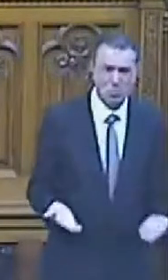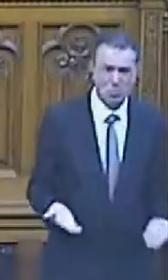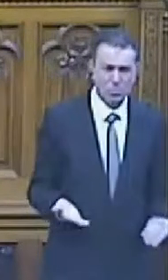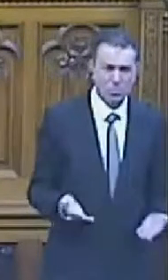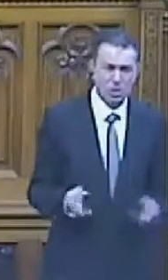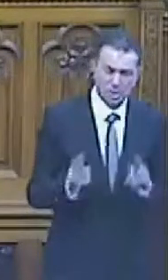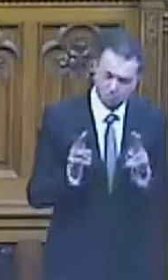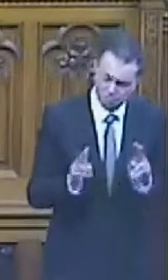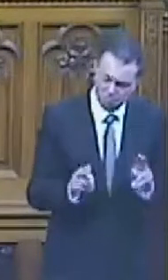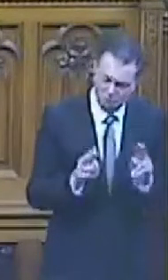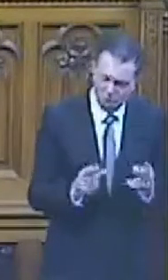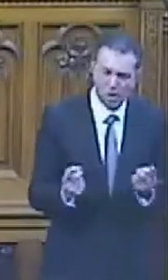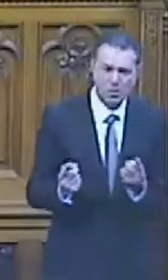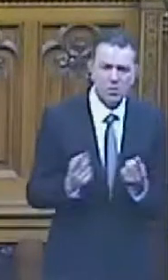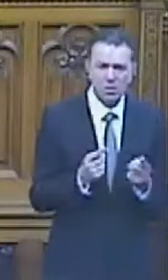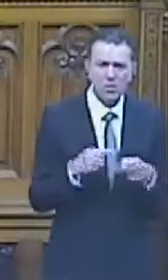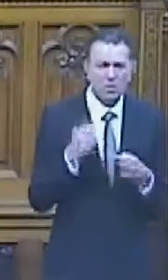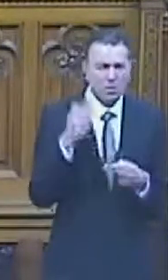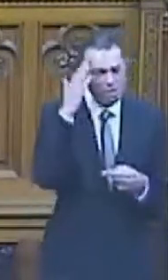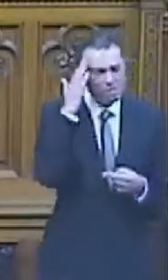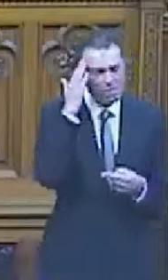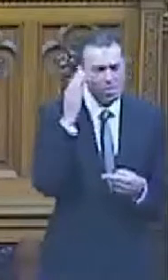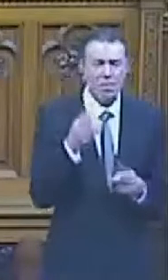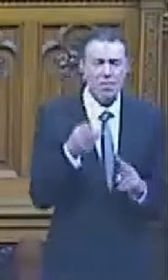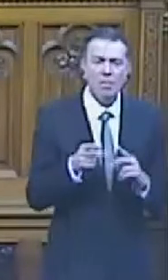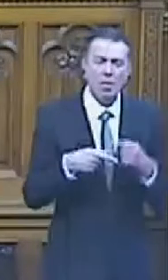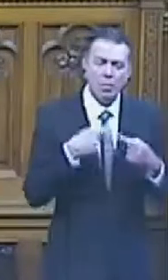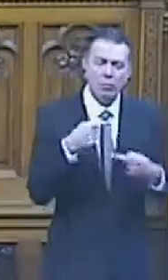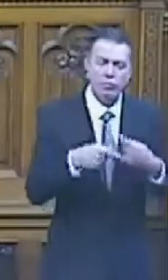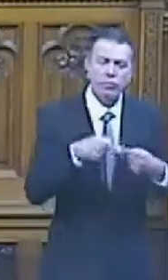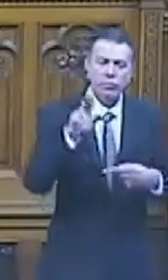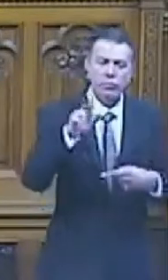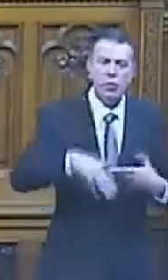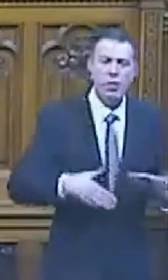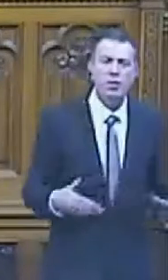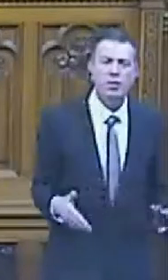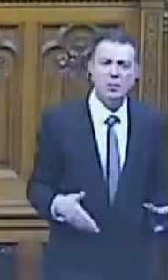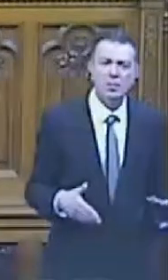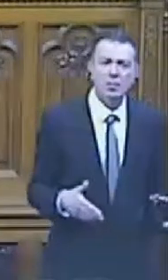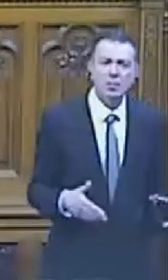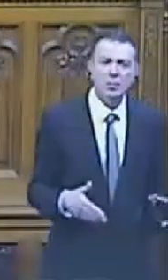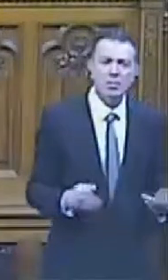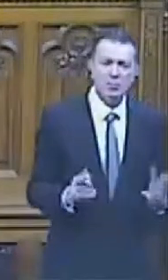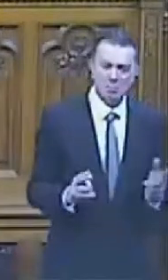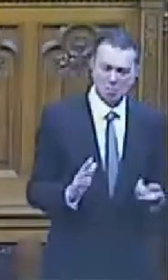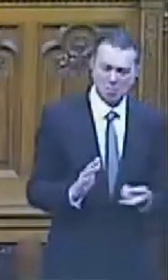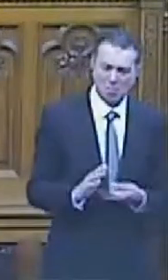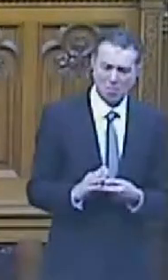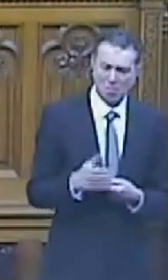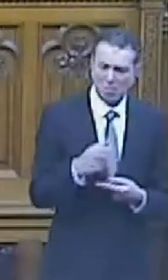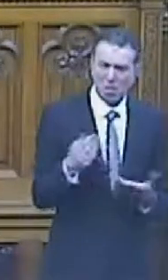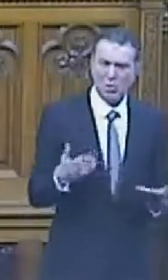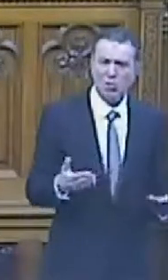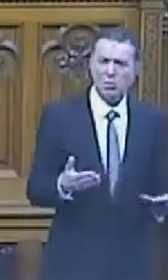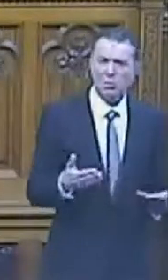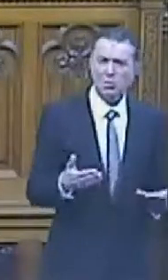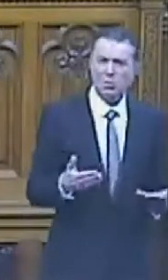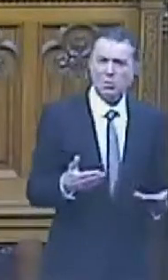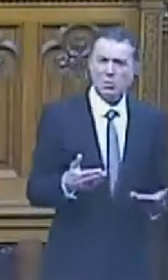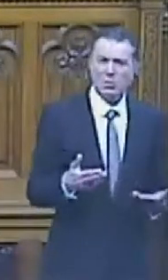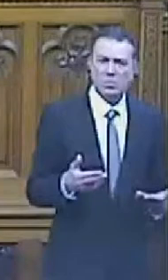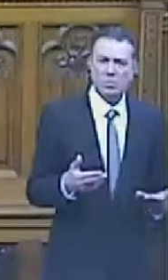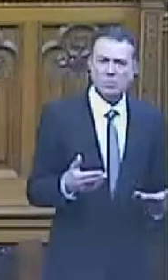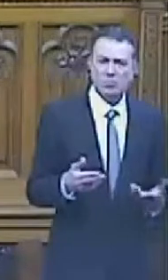wahren Zustände. Wir wissen genau, wie das läuft in Wien. Ist es menschenwürdig, wenn hier in Wirklichkeit